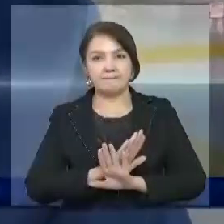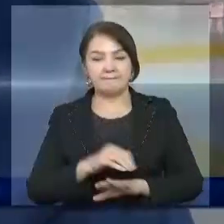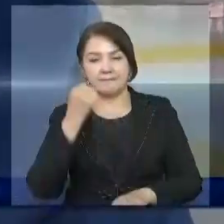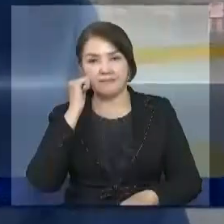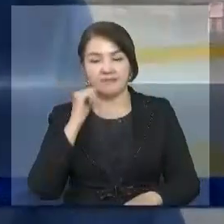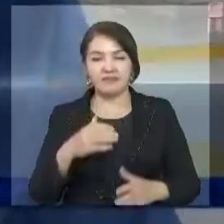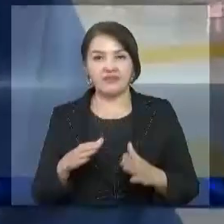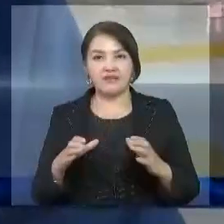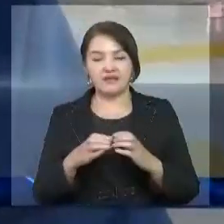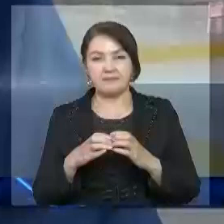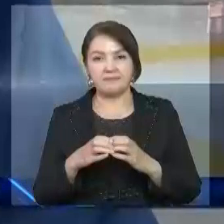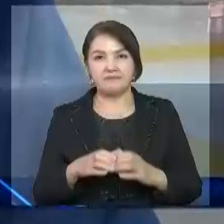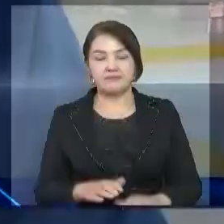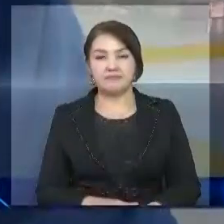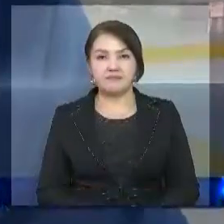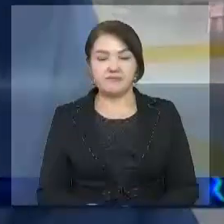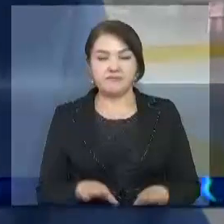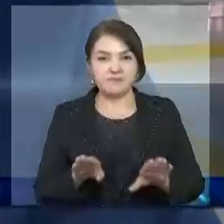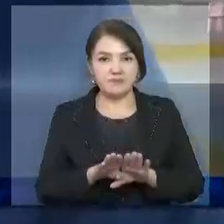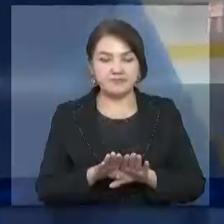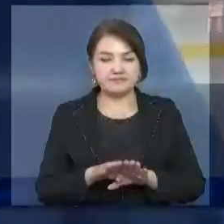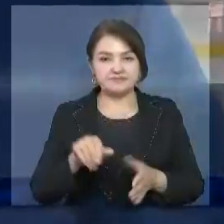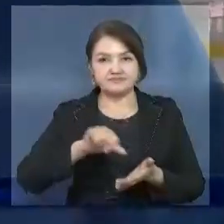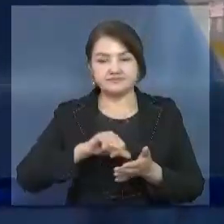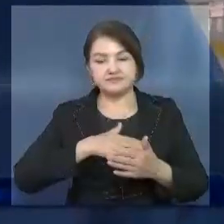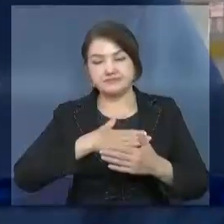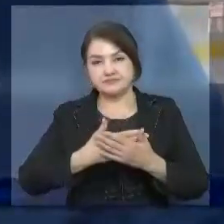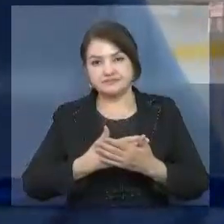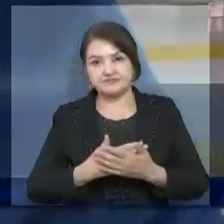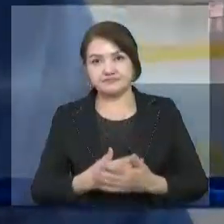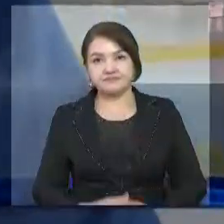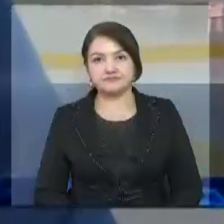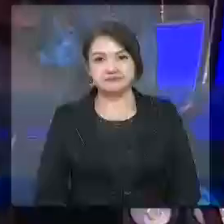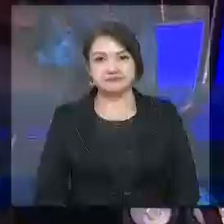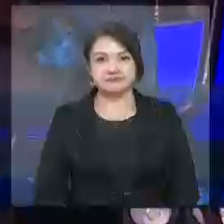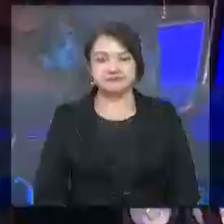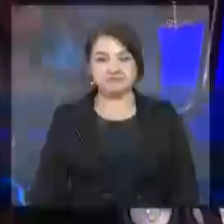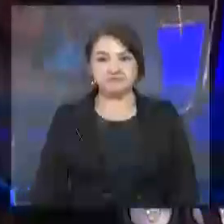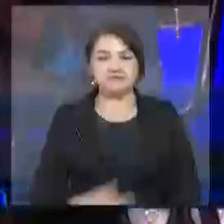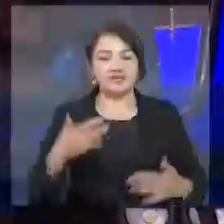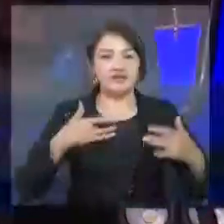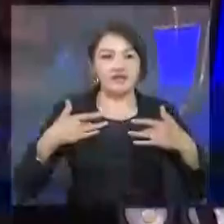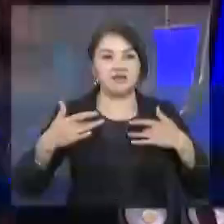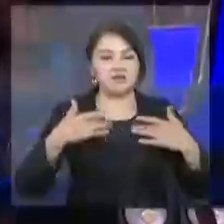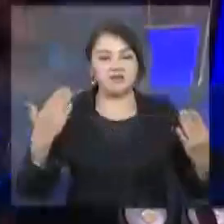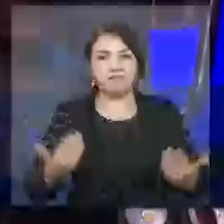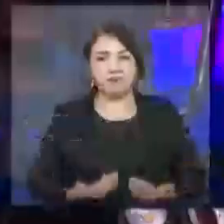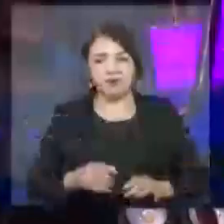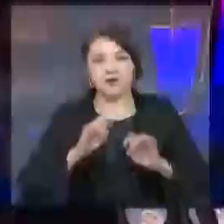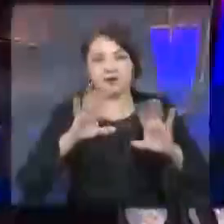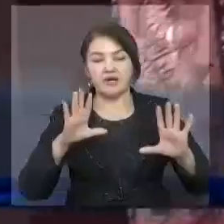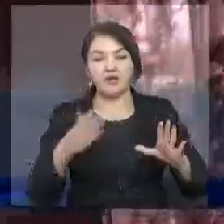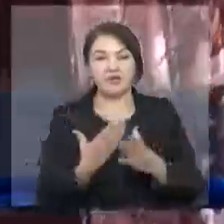әжелер ансамбльдер. Әжелер ансамбльде де белсенді қызмет атқаратын кісілердің бірі. Концерттік шараға өңірімізге белгілі